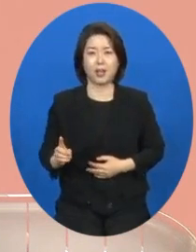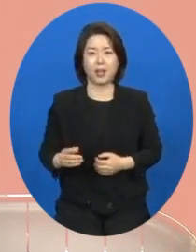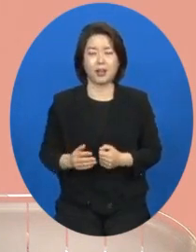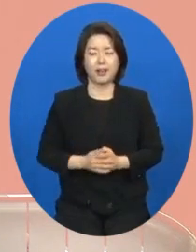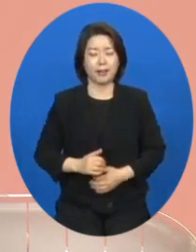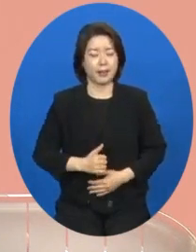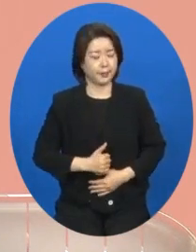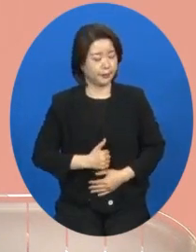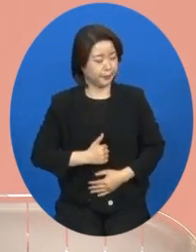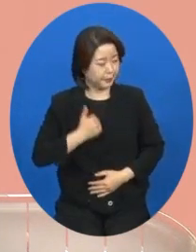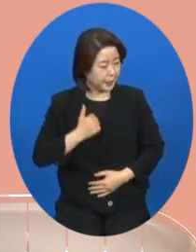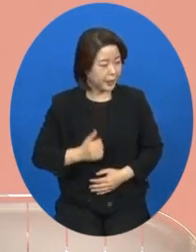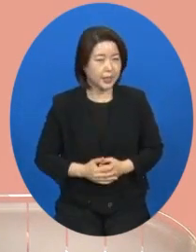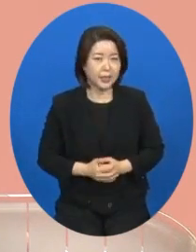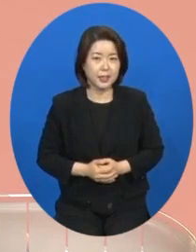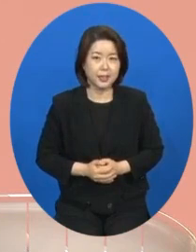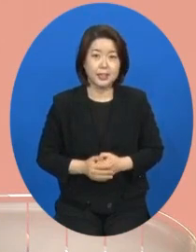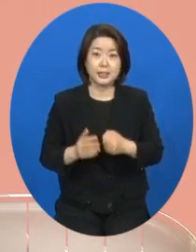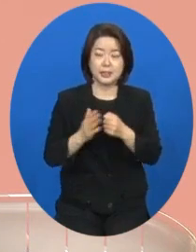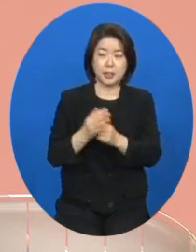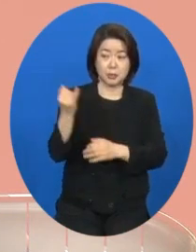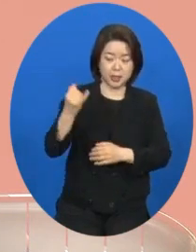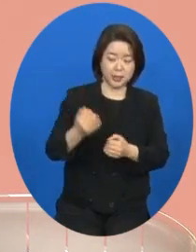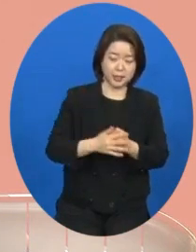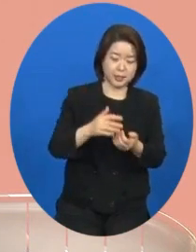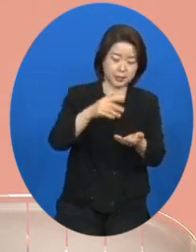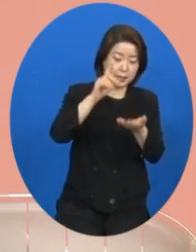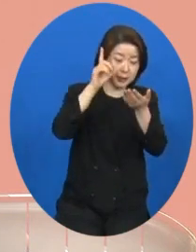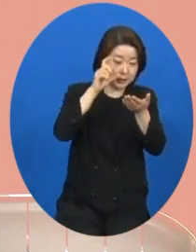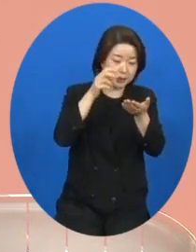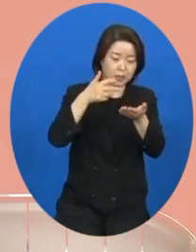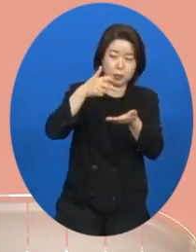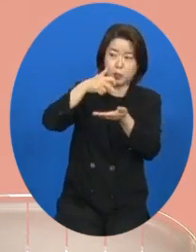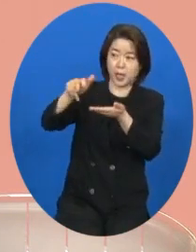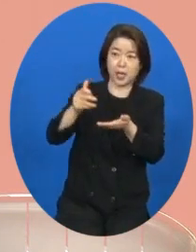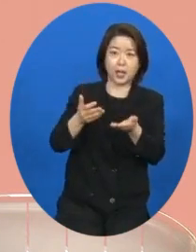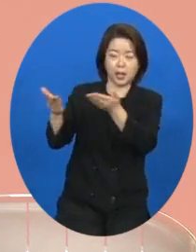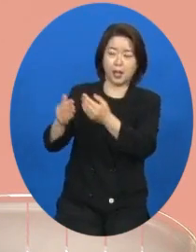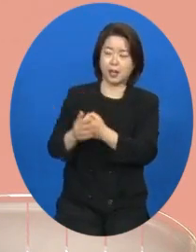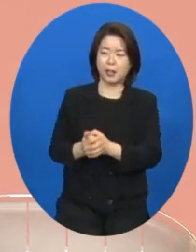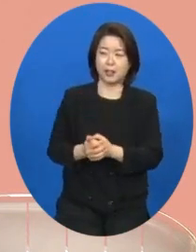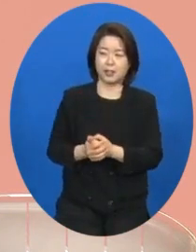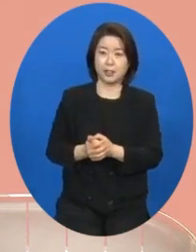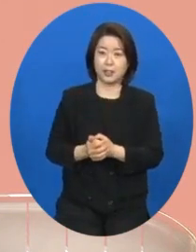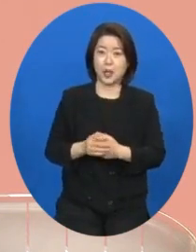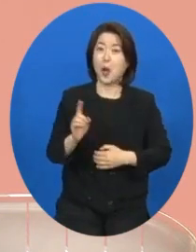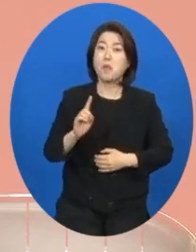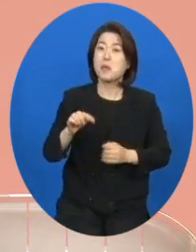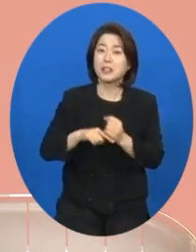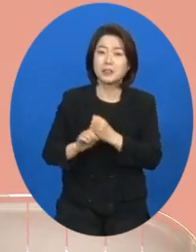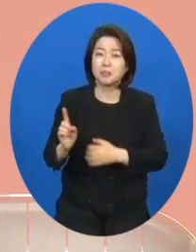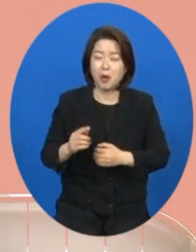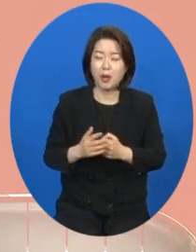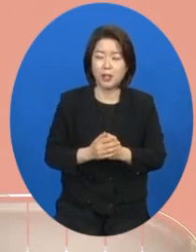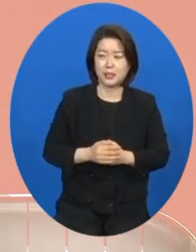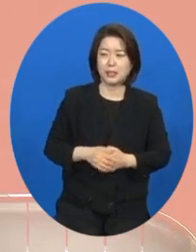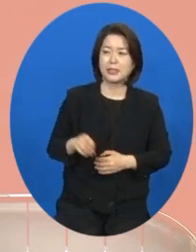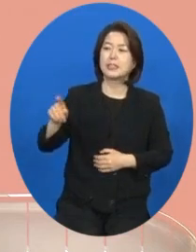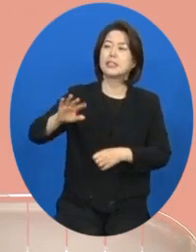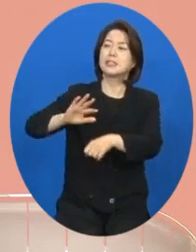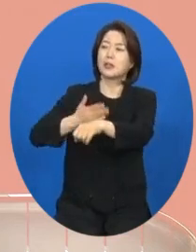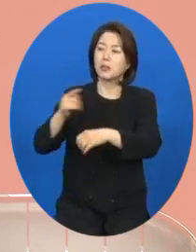화가 나서 아내에게 사진을 찍어 보냈습니다. 당신이 잘못했으니 벌금은 당신이 내는 거